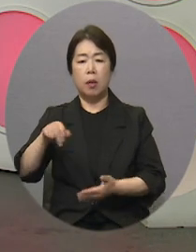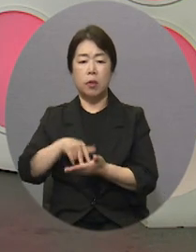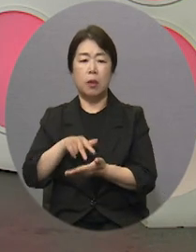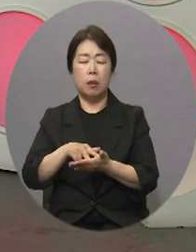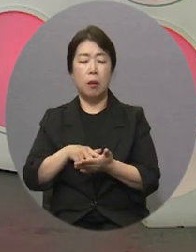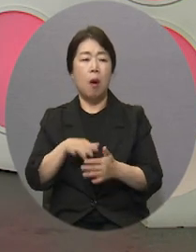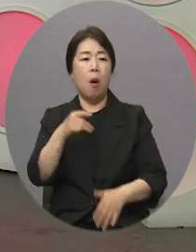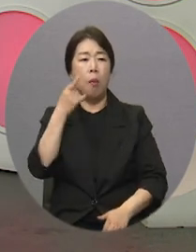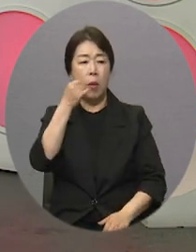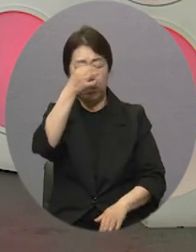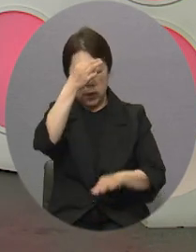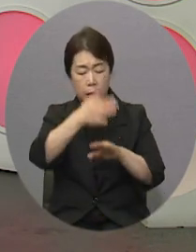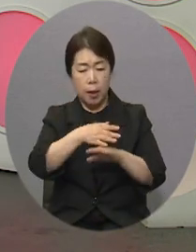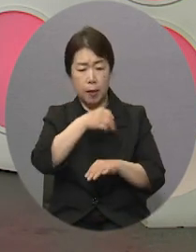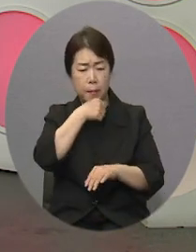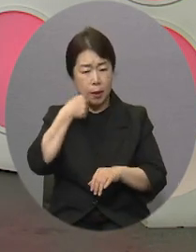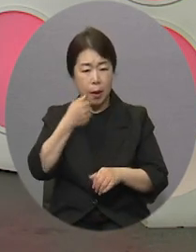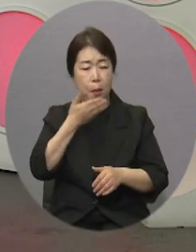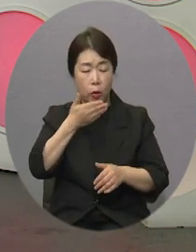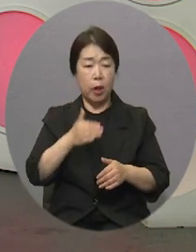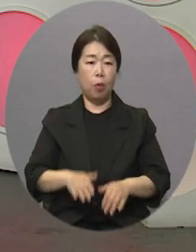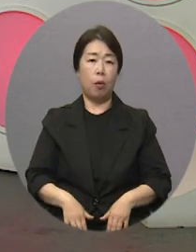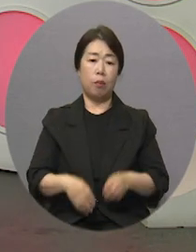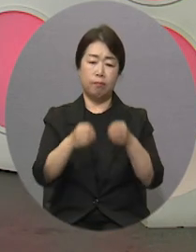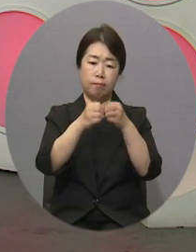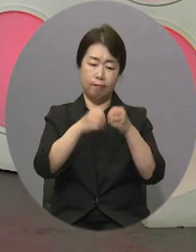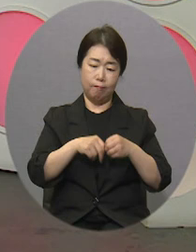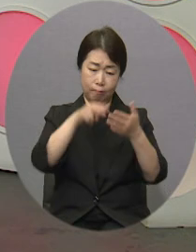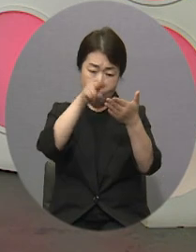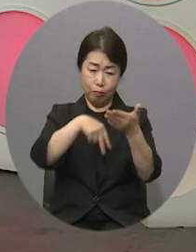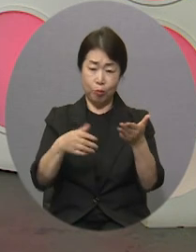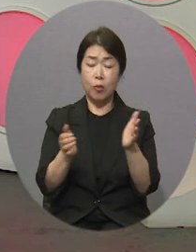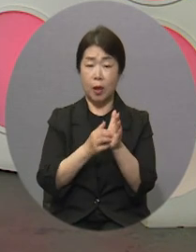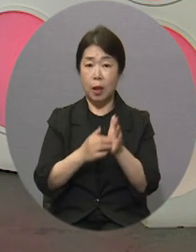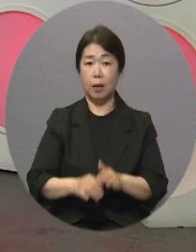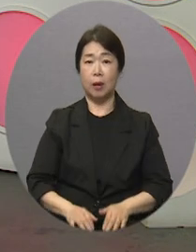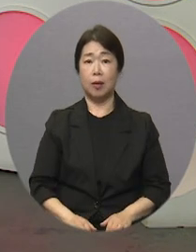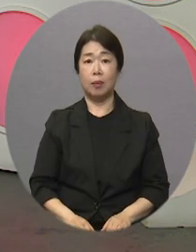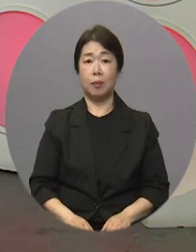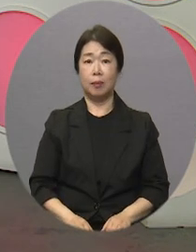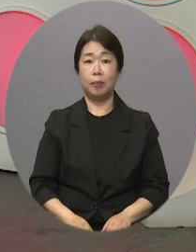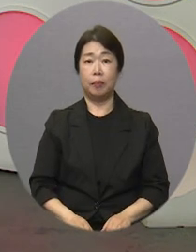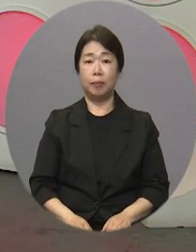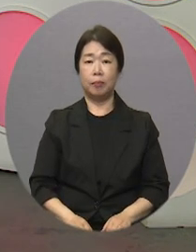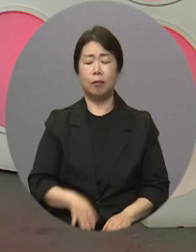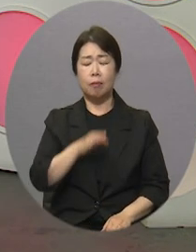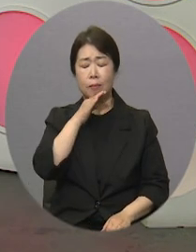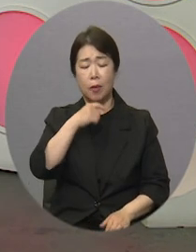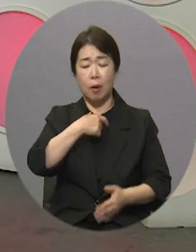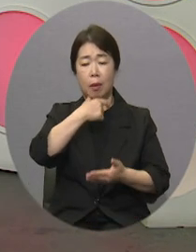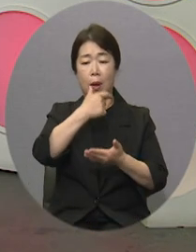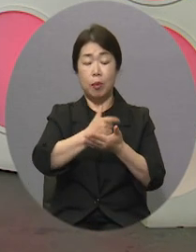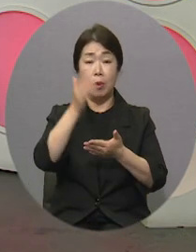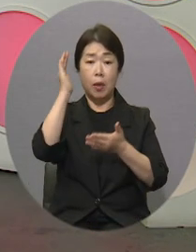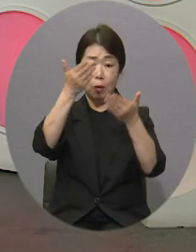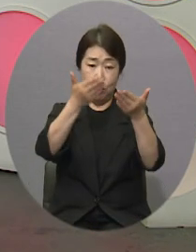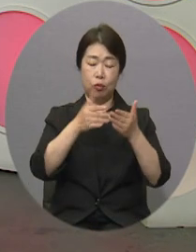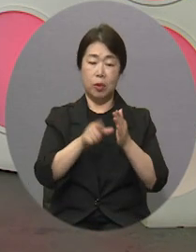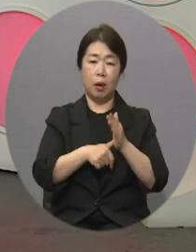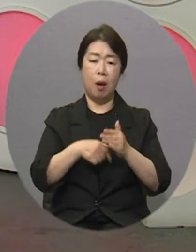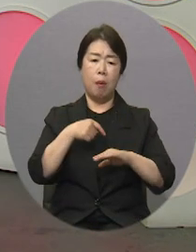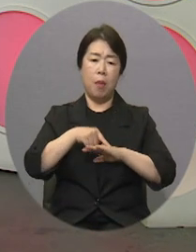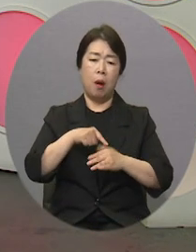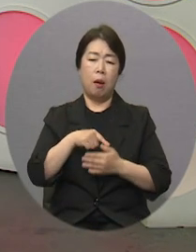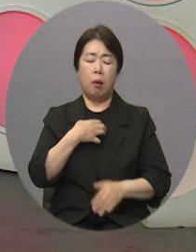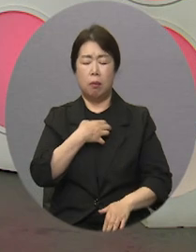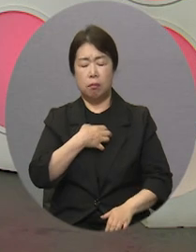네, 이렇게 보내주셨네요. 참 우리 감동사연 이렇게 보내드릴 때마다 네. 가슴에 이렇게 먹먹해지면서